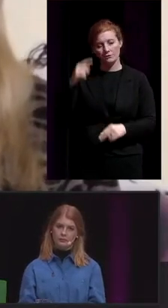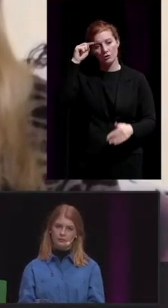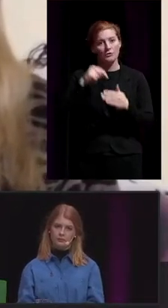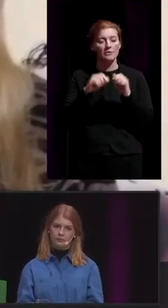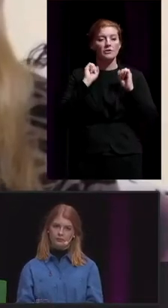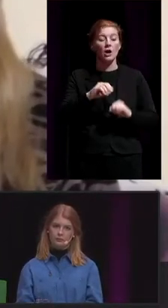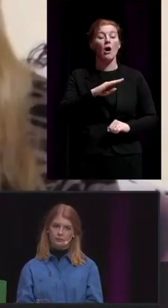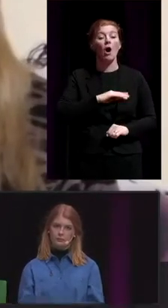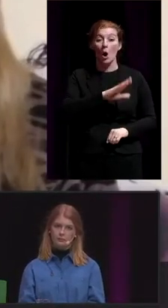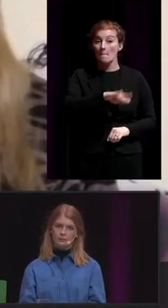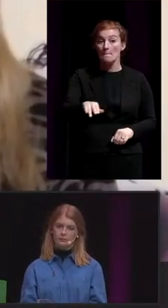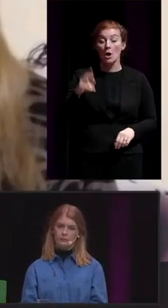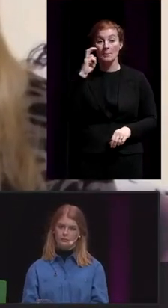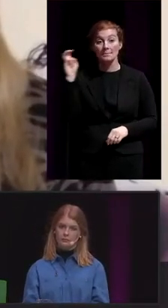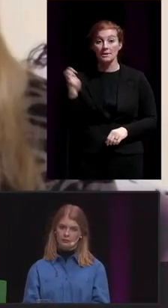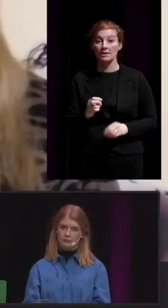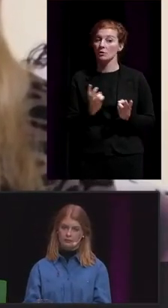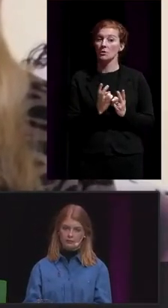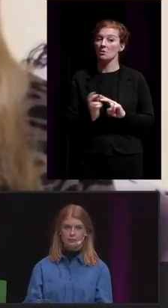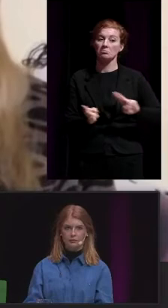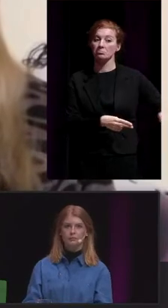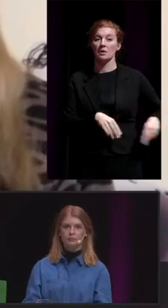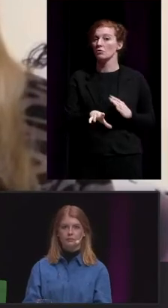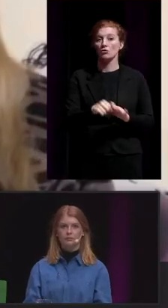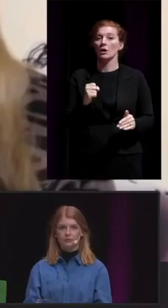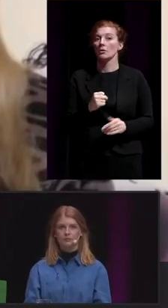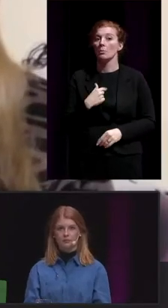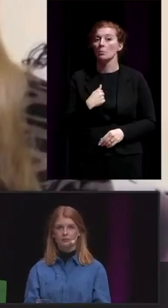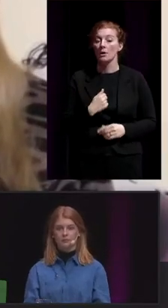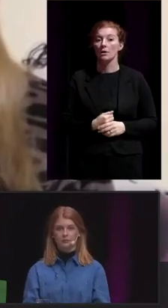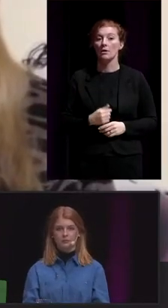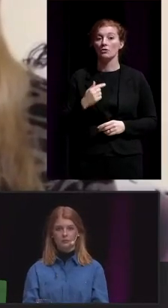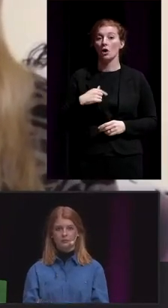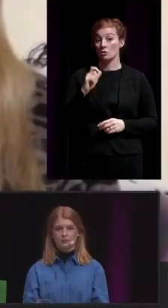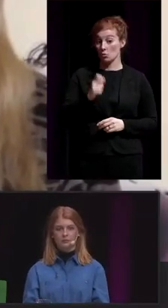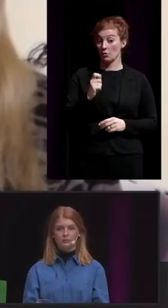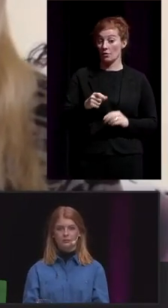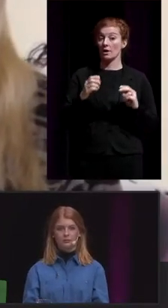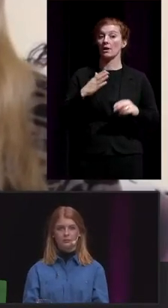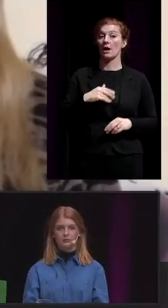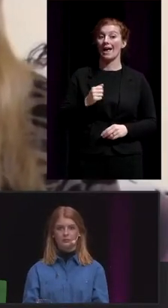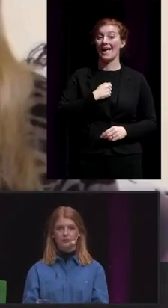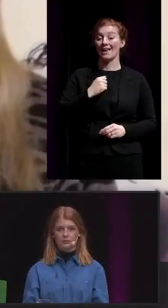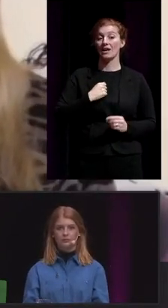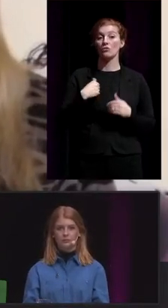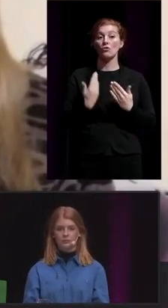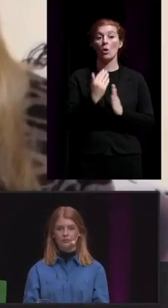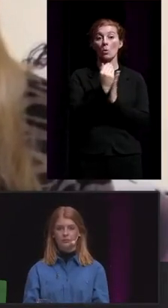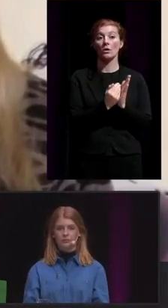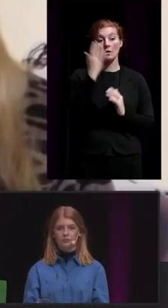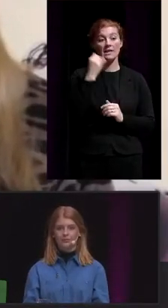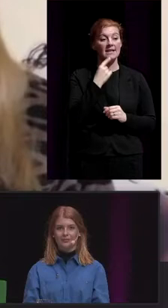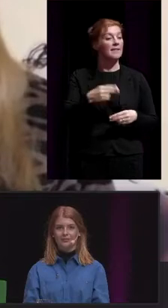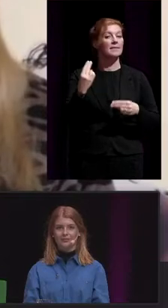då tar vi inte upp ärendet. Jag som kommunfullmäktiges ordförande äger ju faktiskt dagordningen och kan säga att nej, det